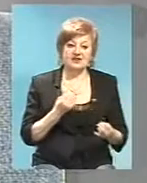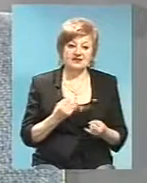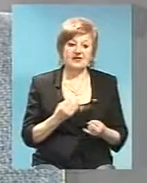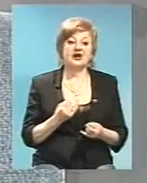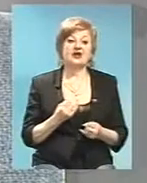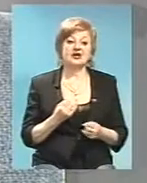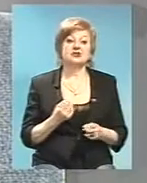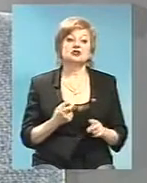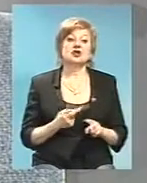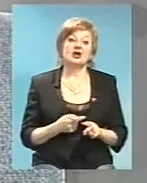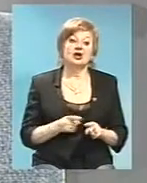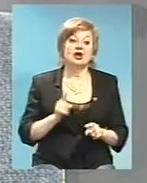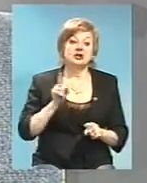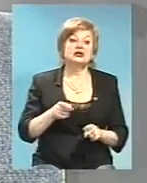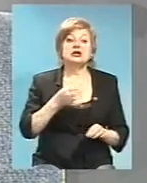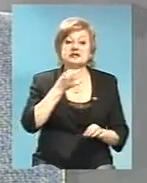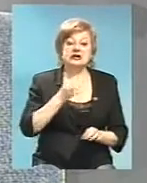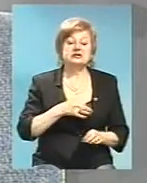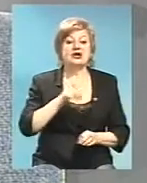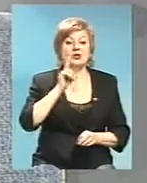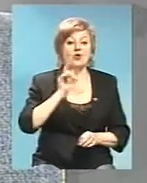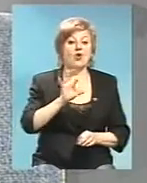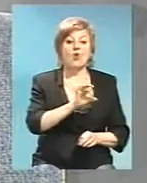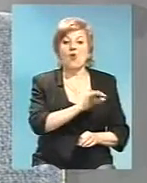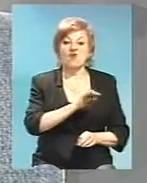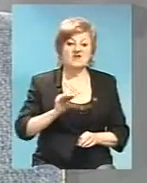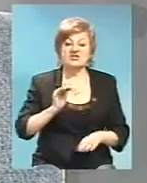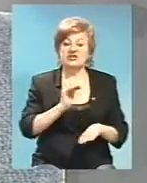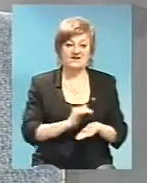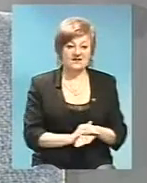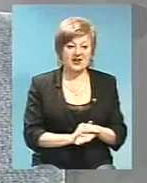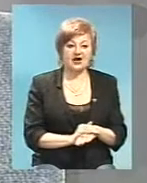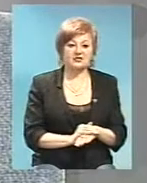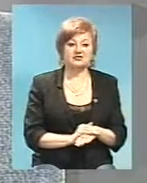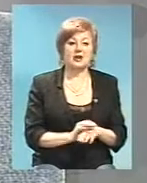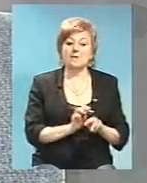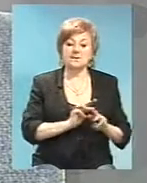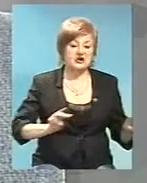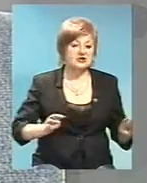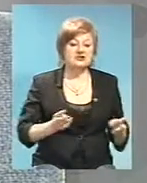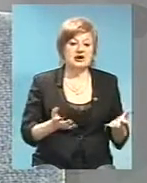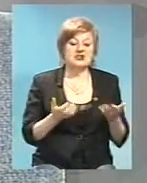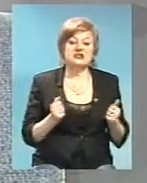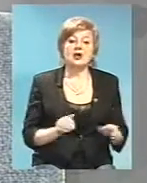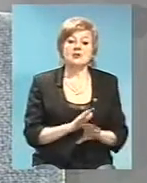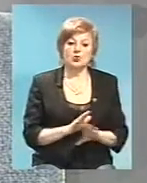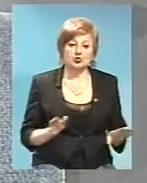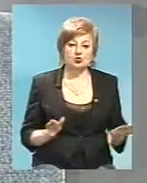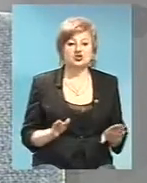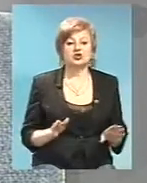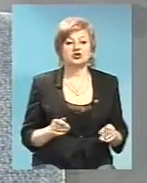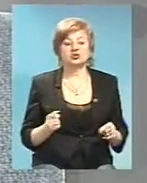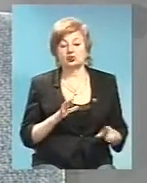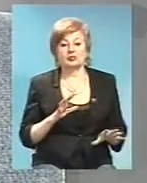науки Оксаною Макаренко, вона сказала, що поки офіційних таких фактів міністерство не отримувало, щоб були якісь маніпуляції,